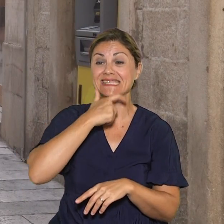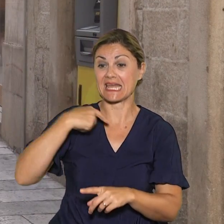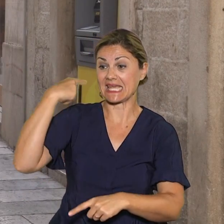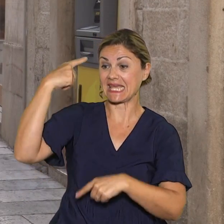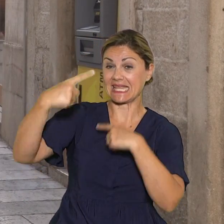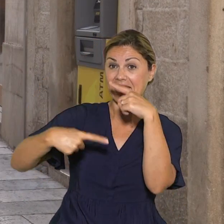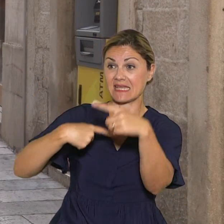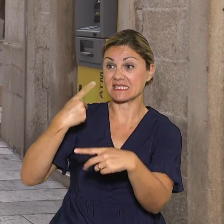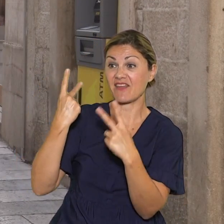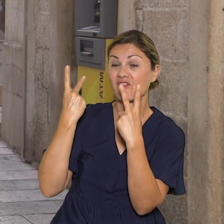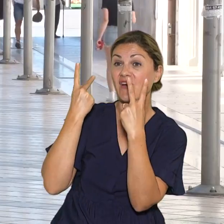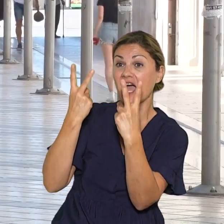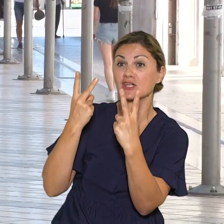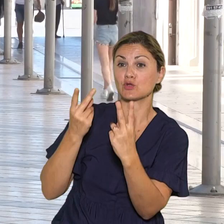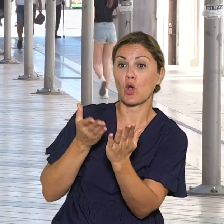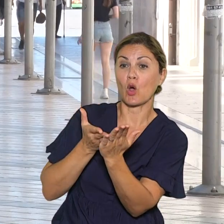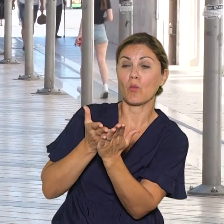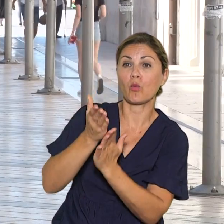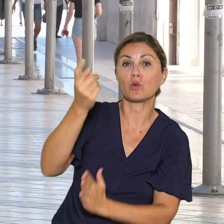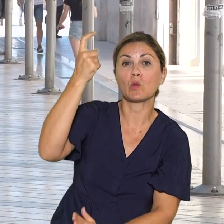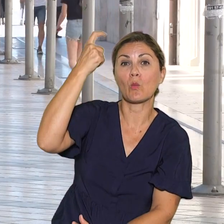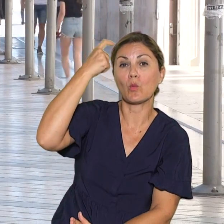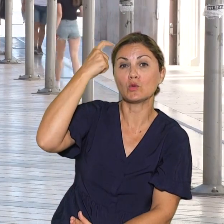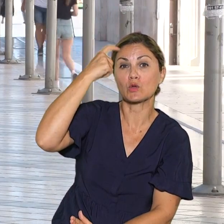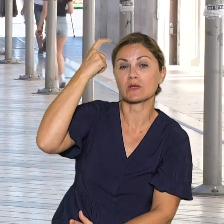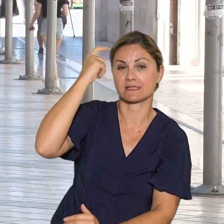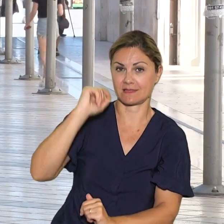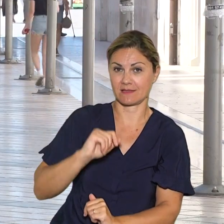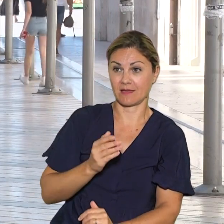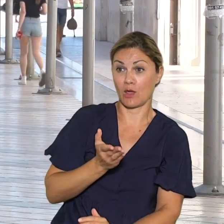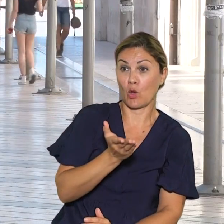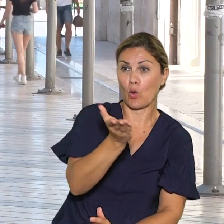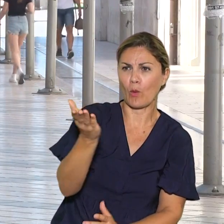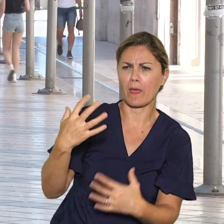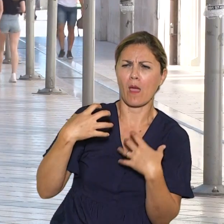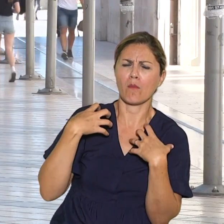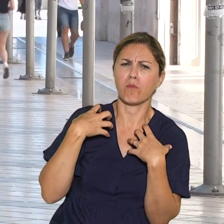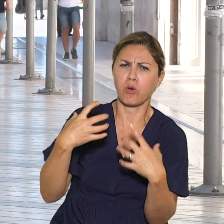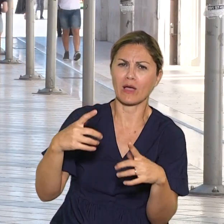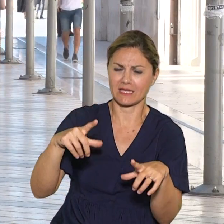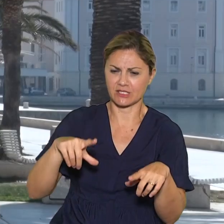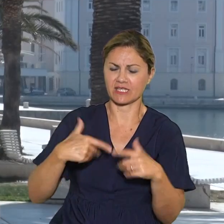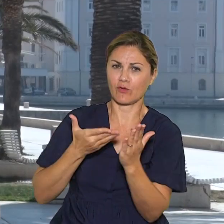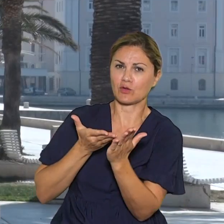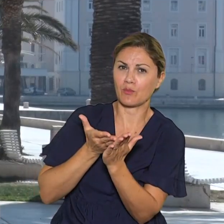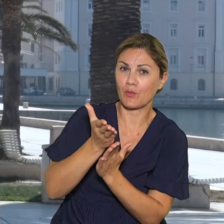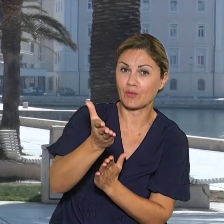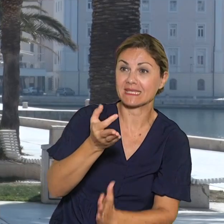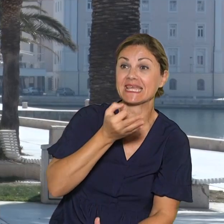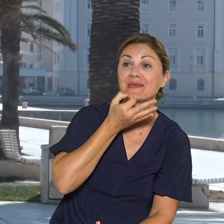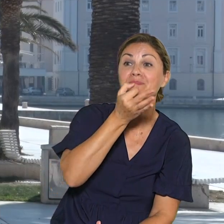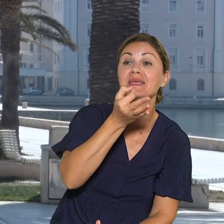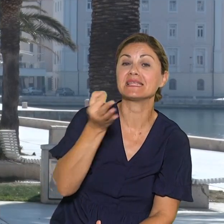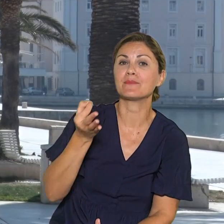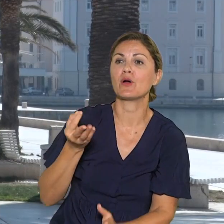postaju neprocjenjivi izvori mudrosti. Kroz razgovore s osobama koje su proživjele bogat i raznolik život, cilj nam je bio dobiti uvid u